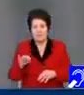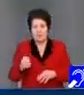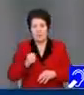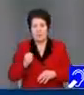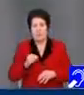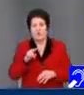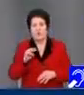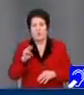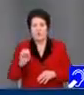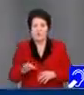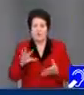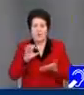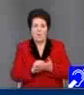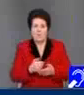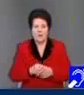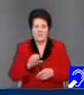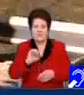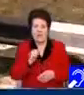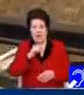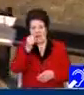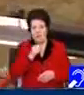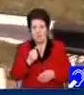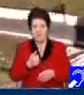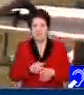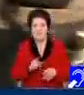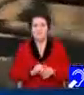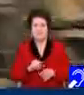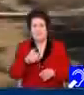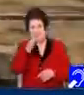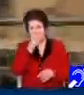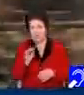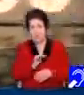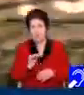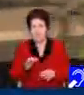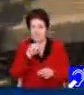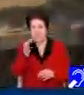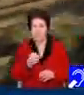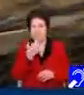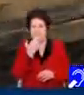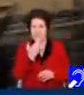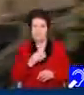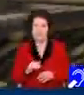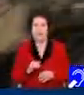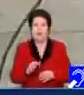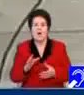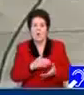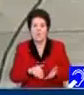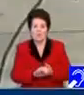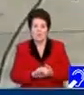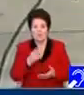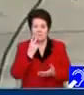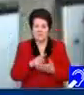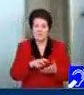trupe de ocupație. La sfârșitul lunii august, autoritățile de la Chișinău au solicitat oficial Organizației Națiunilor Unite includerea chestiunii